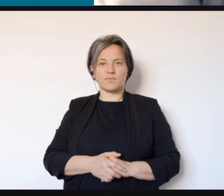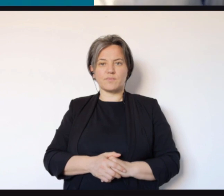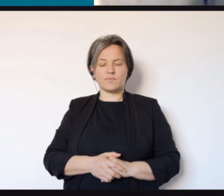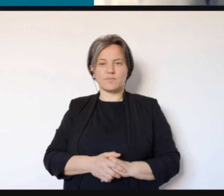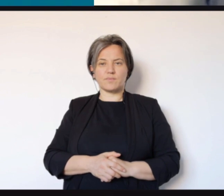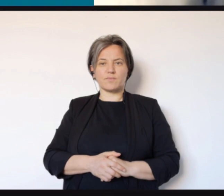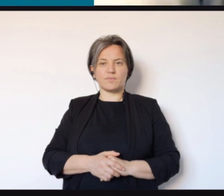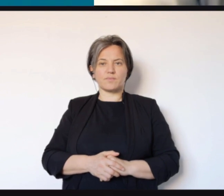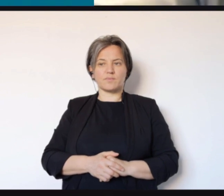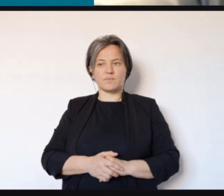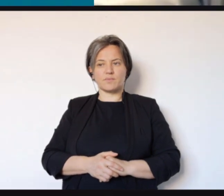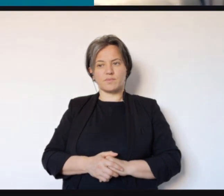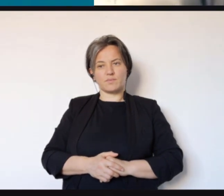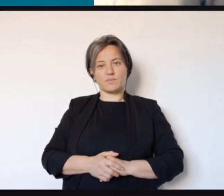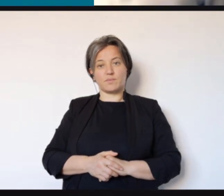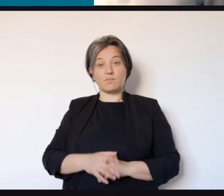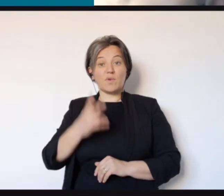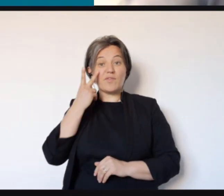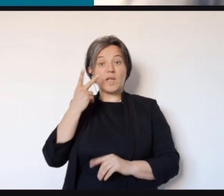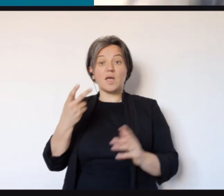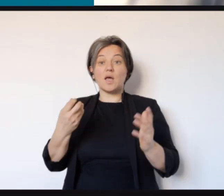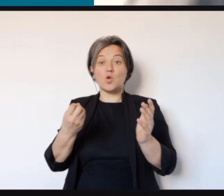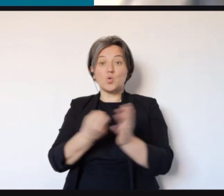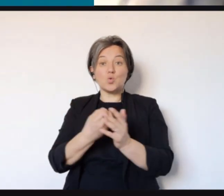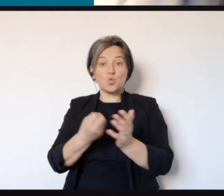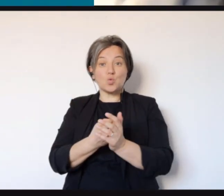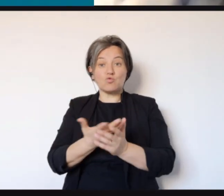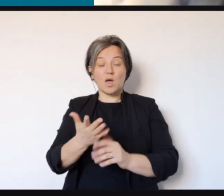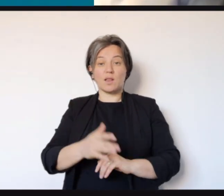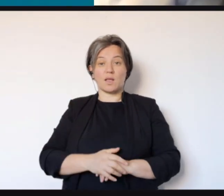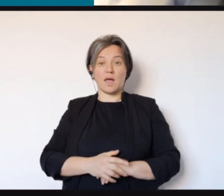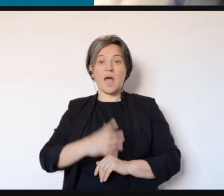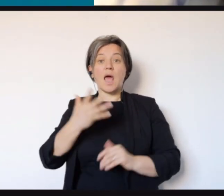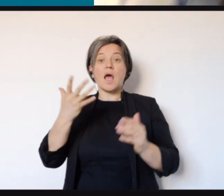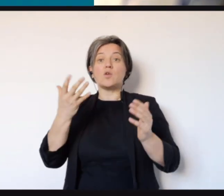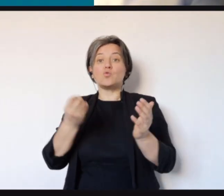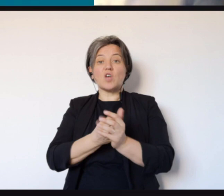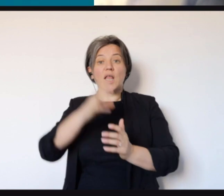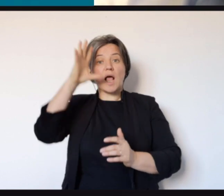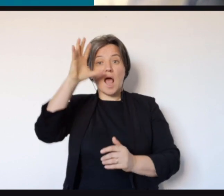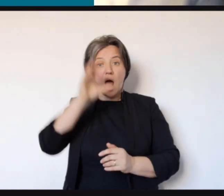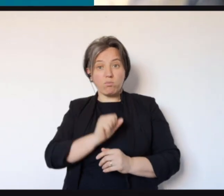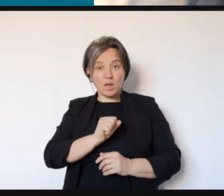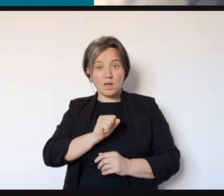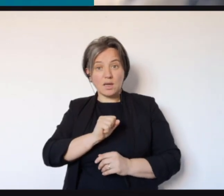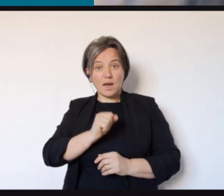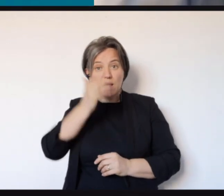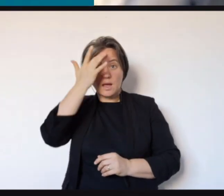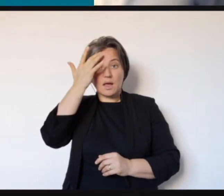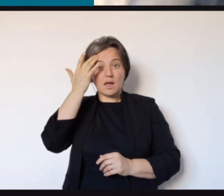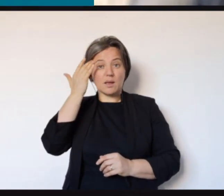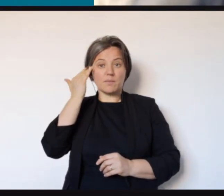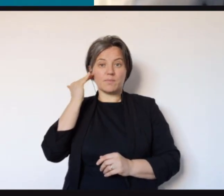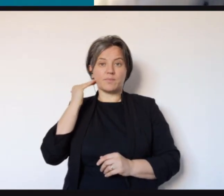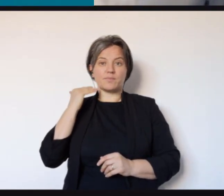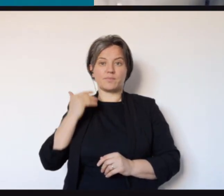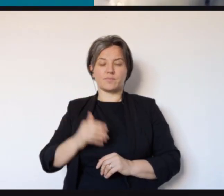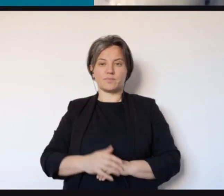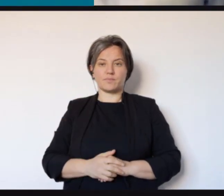a vedere quello che accade e per comprendere quello che accade ci